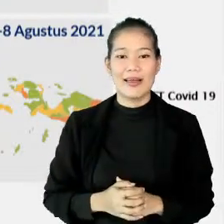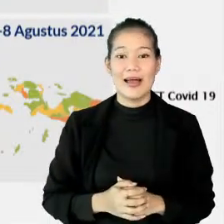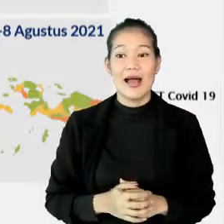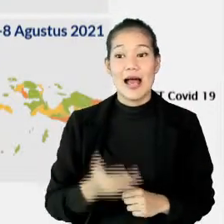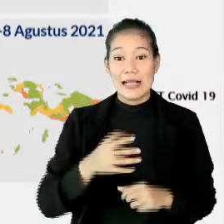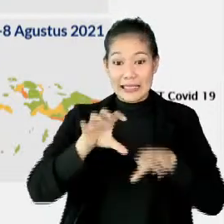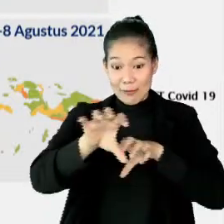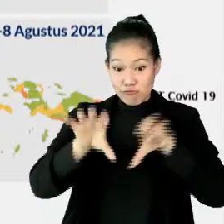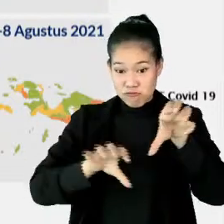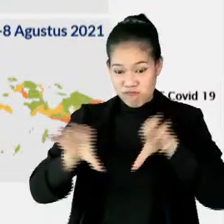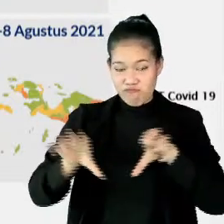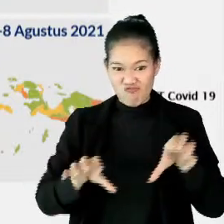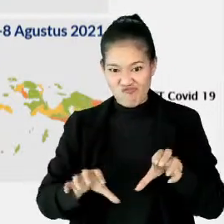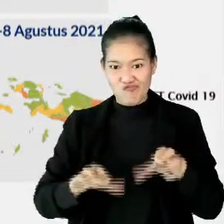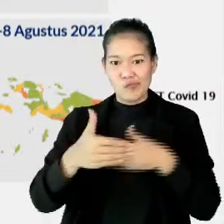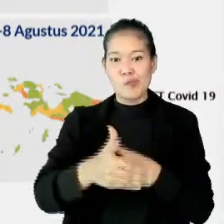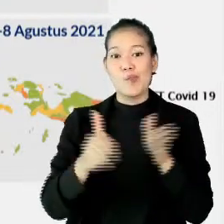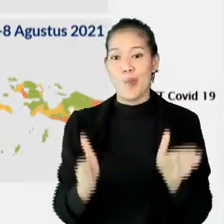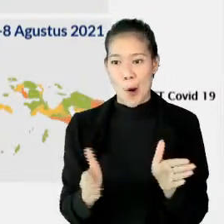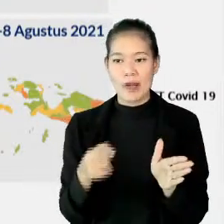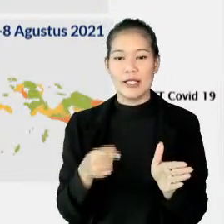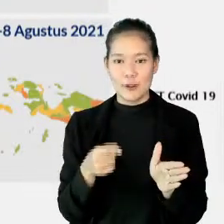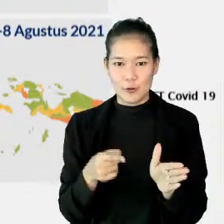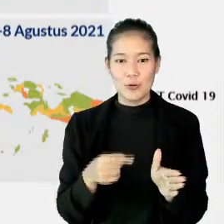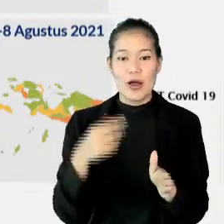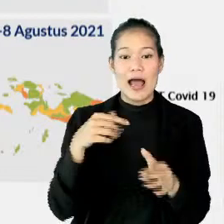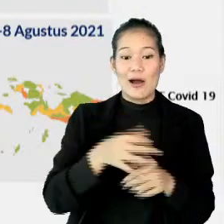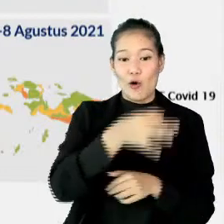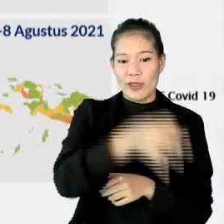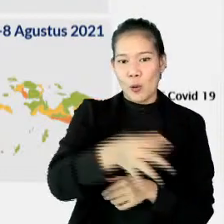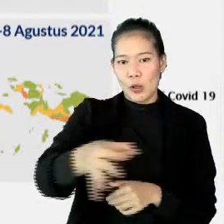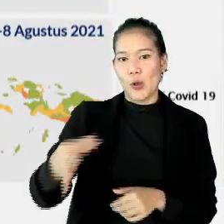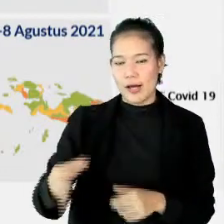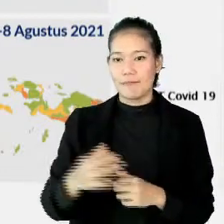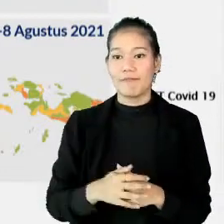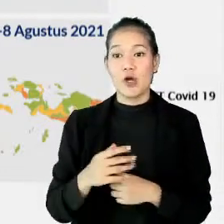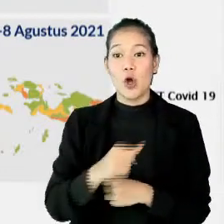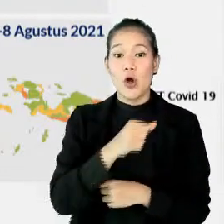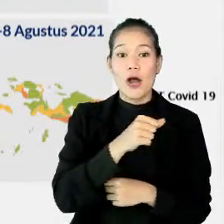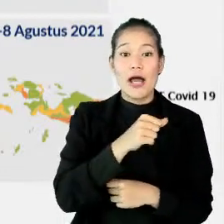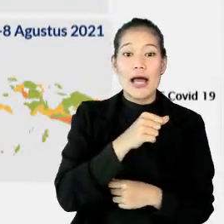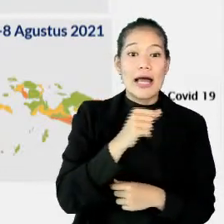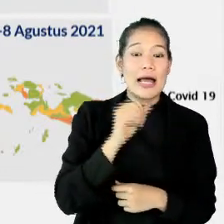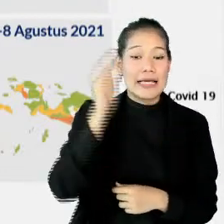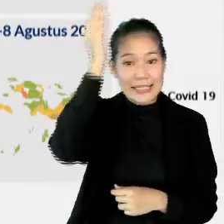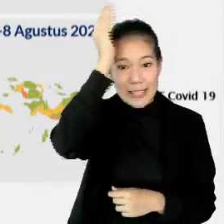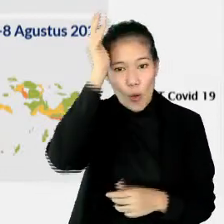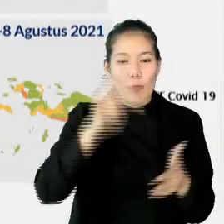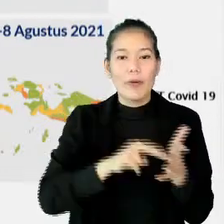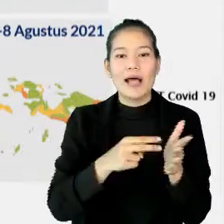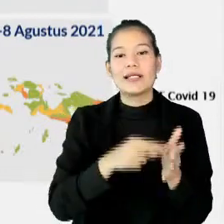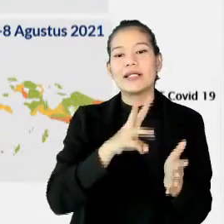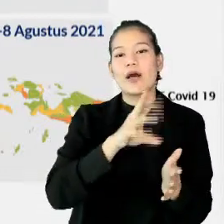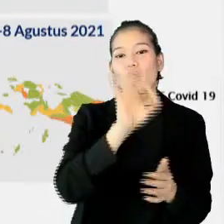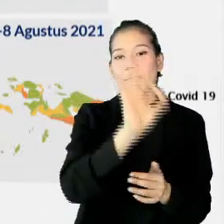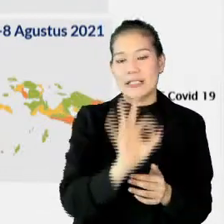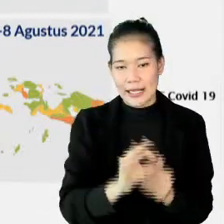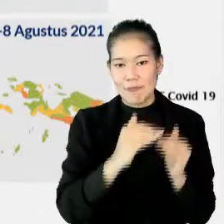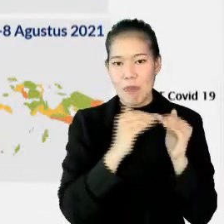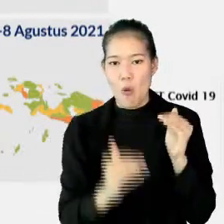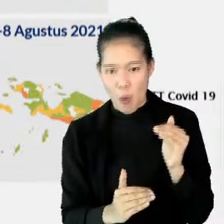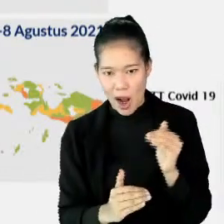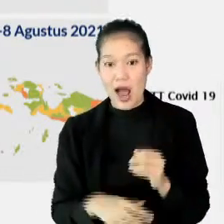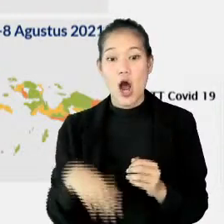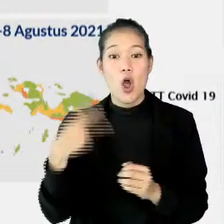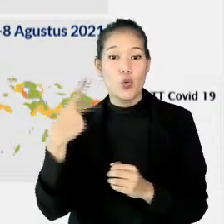Dokter Lola bor berdasarkan bornya nih di setiap kabupaten kota. Kalau hijau berarti di bawah 30%. Kalau dia kuning